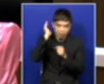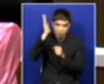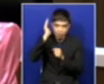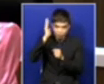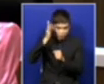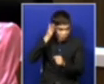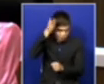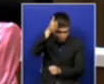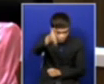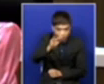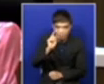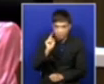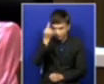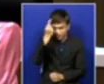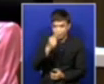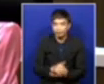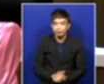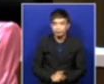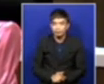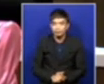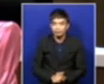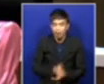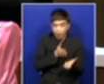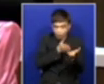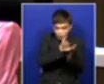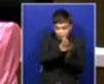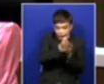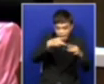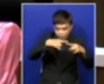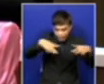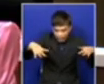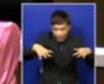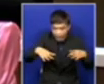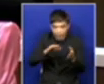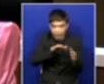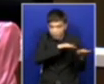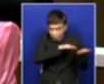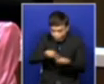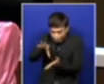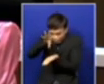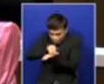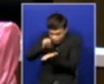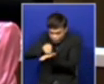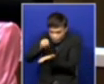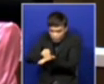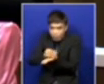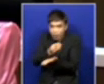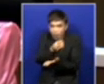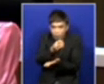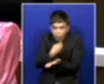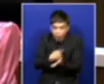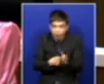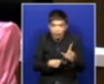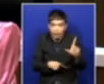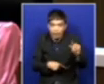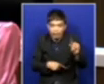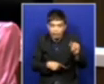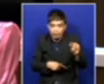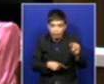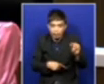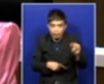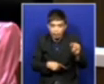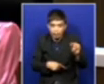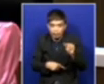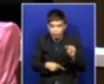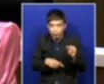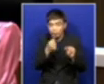คันไม่ตายไม่เป็นไรฝ่ายค้านก็ทำข้อมูลครับปรากฏว่าเขาบอกว่าถ้าทอน20เนี่ยก็200ถ้าทอน15